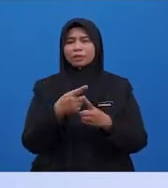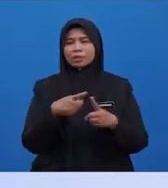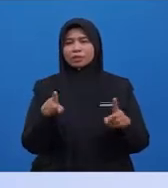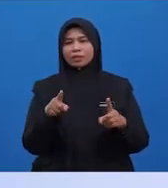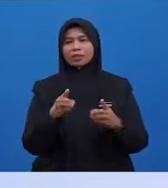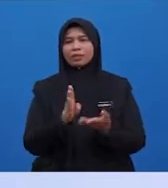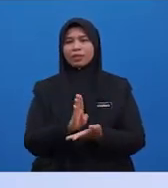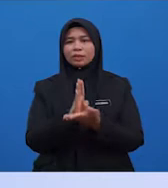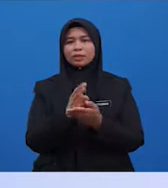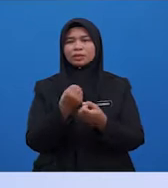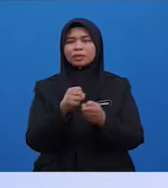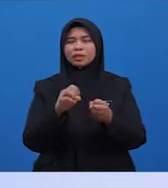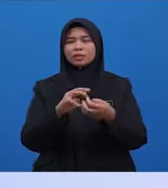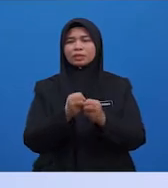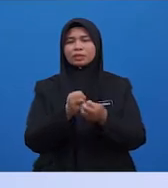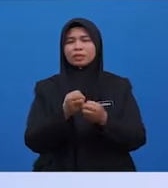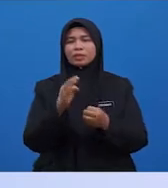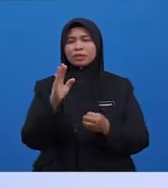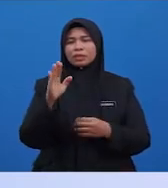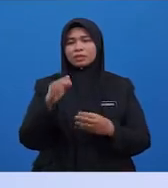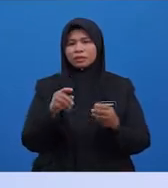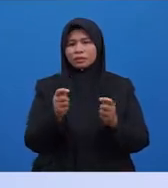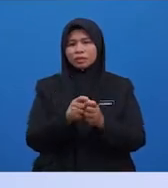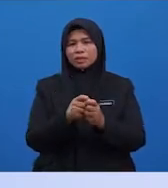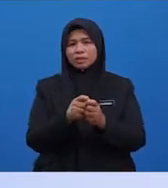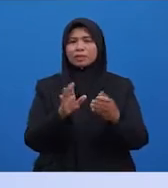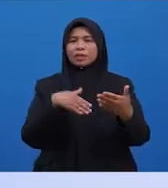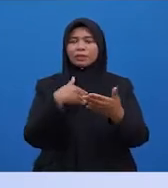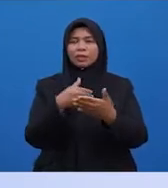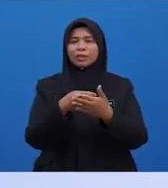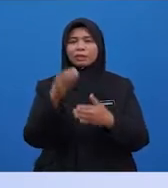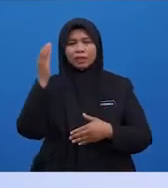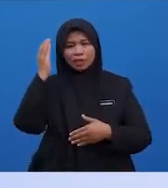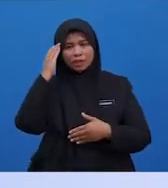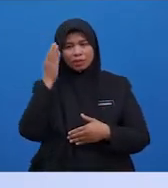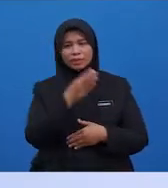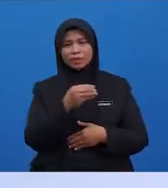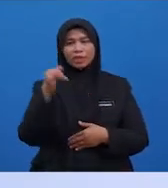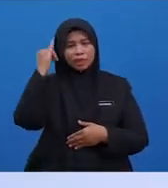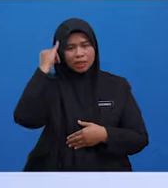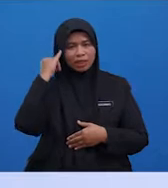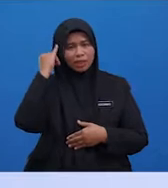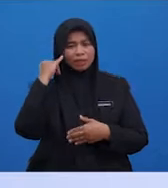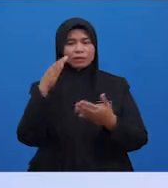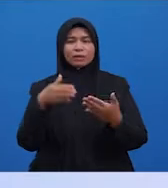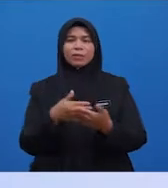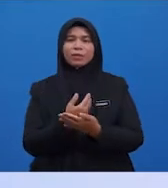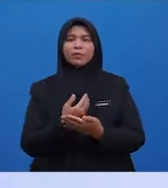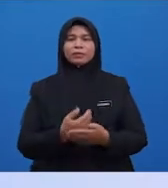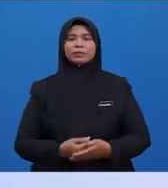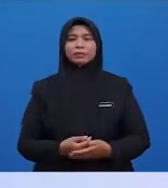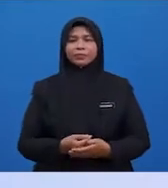membantu menyelesaikan masalah yang melanda atlet seperti menyampaikan pengetahuan dan idea baru.